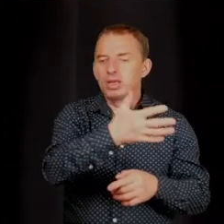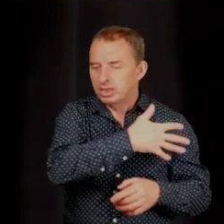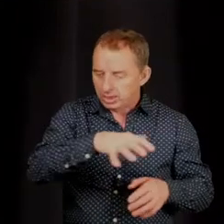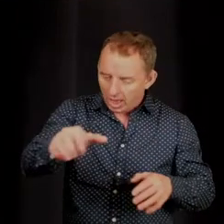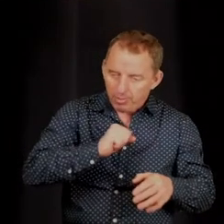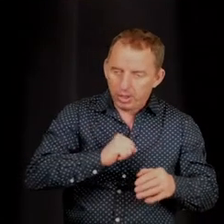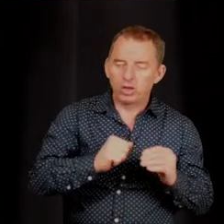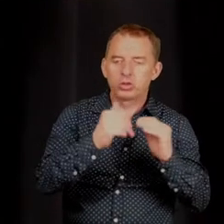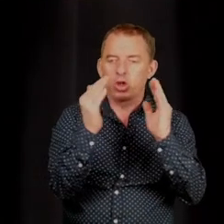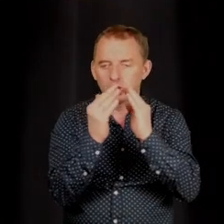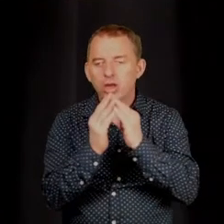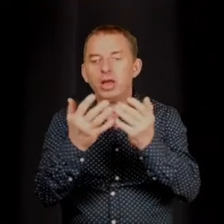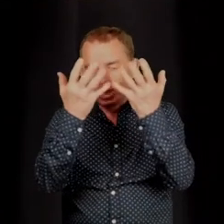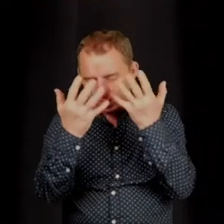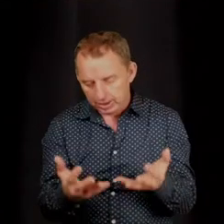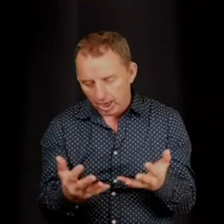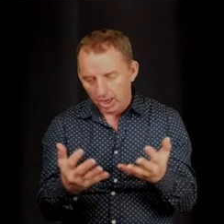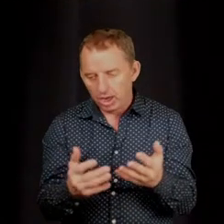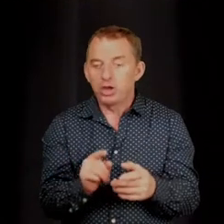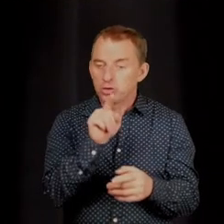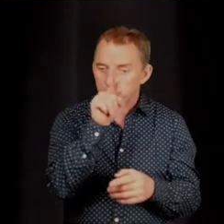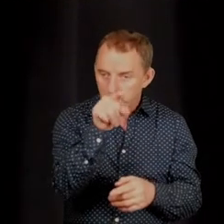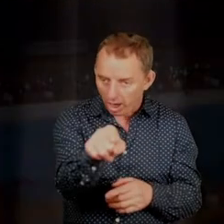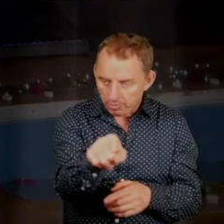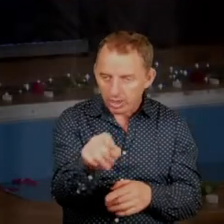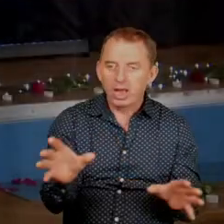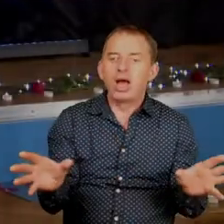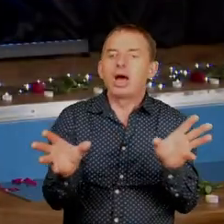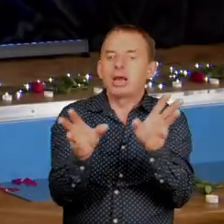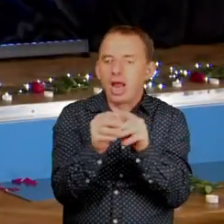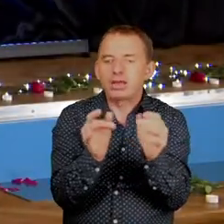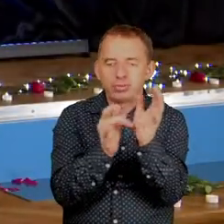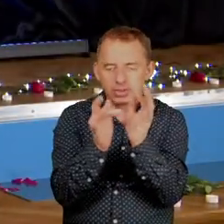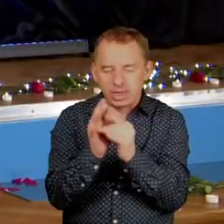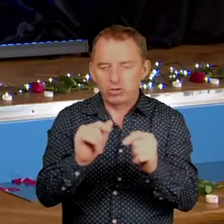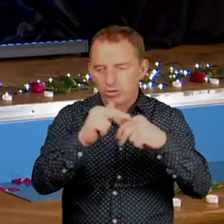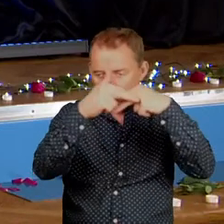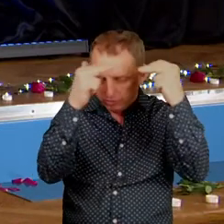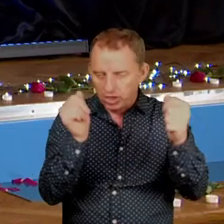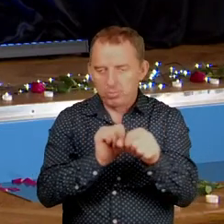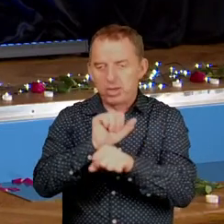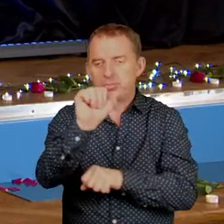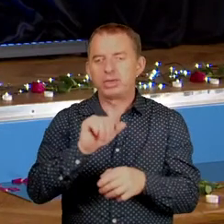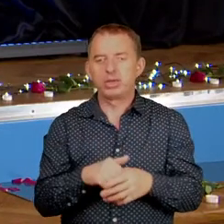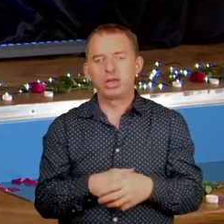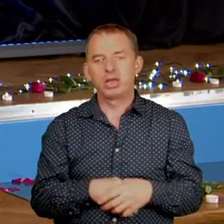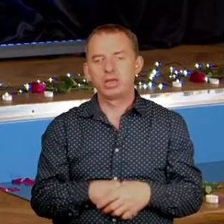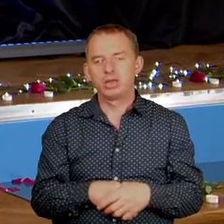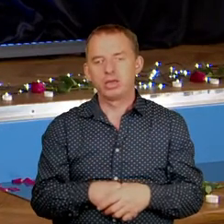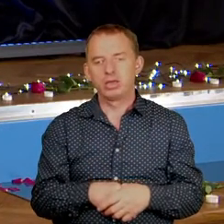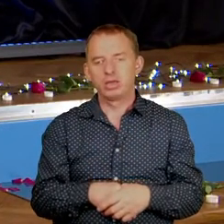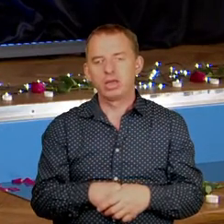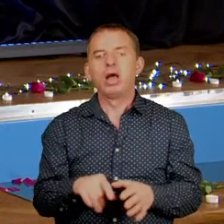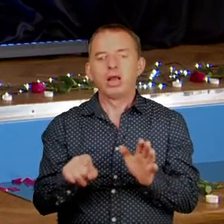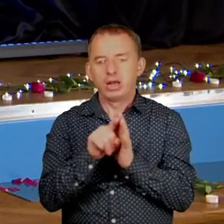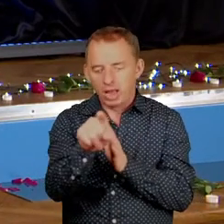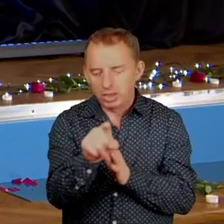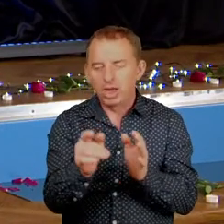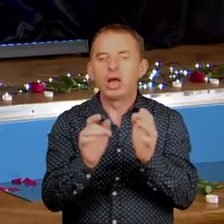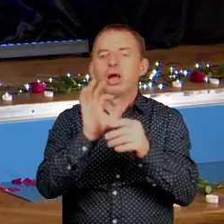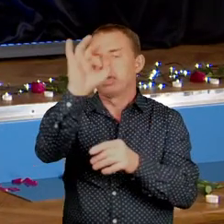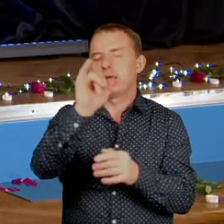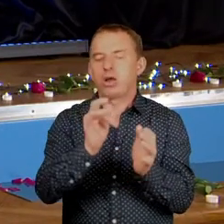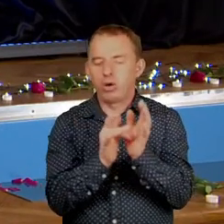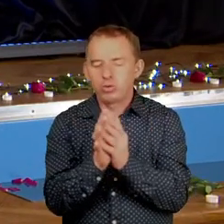Him. Dlatego, że chce Ciebie razem z Nim. Because His heart is broken without you. Dlatego, że Jego